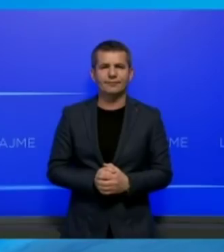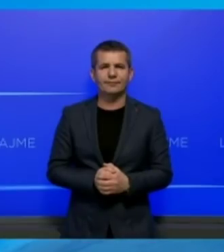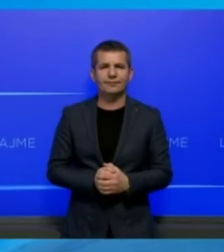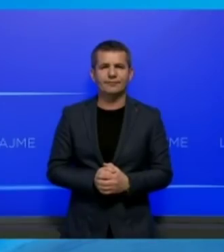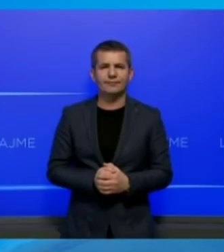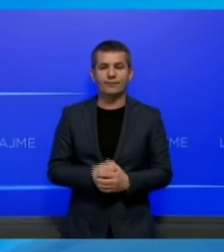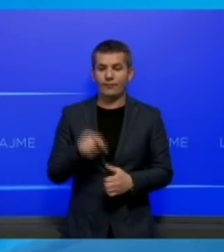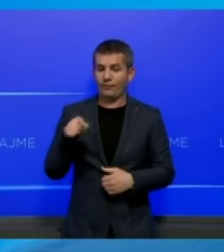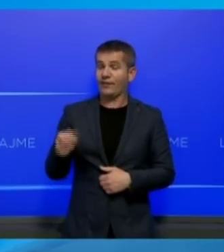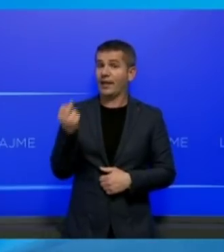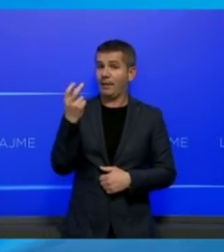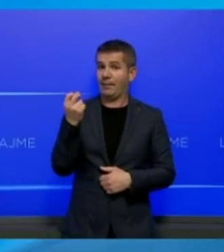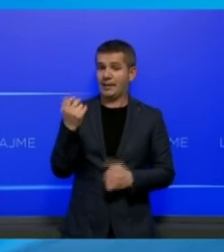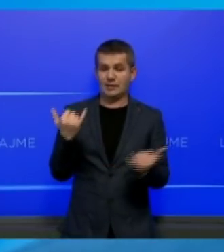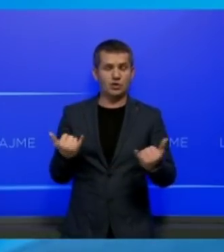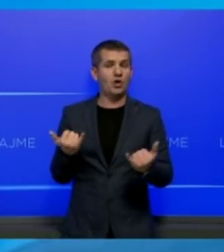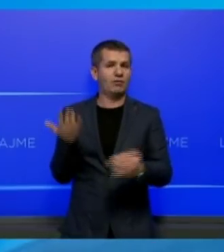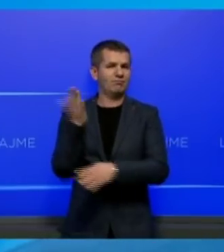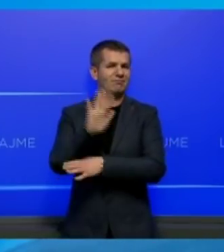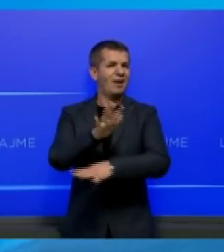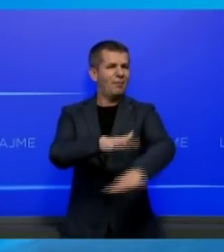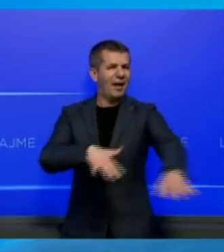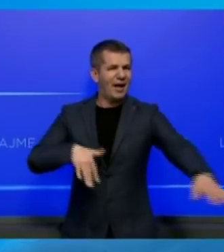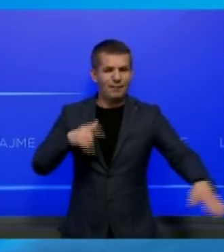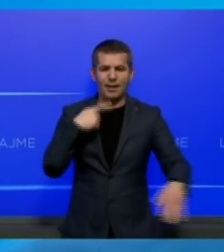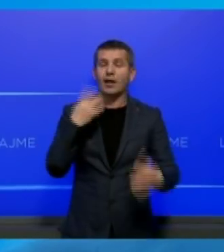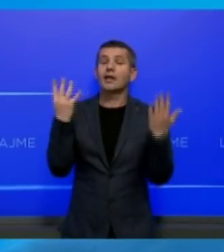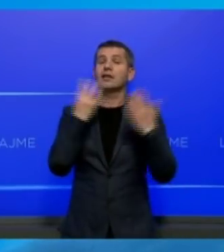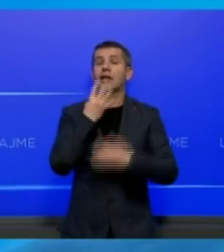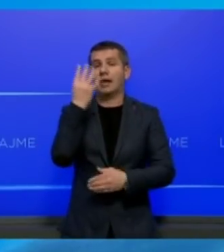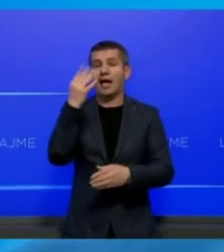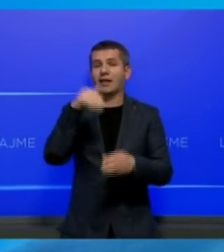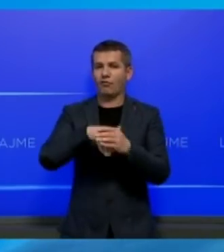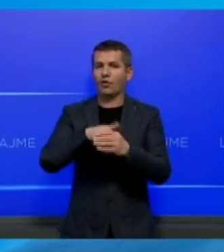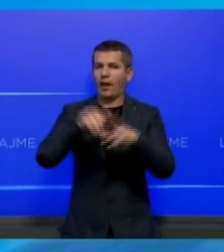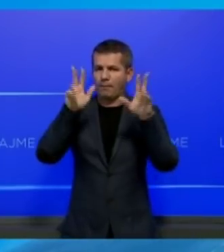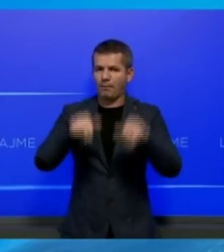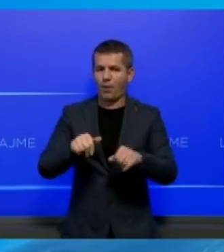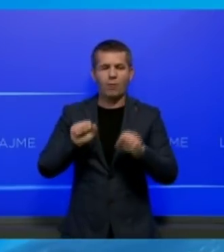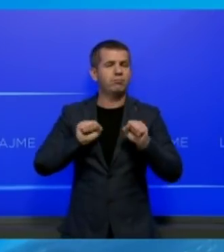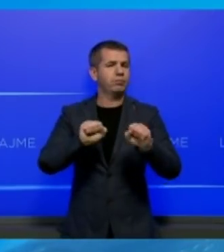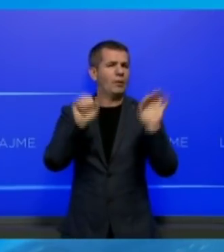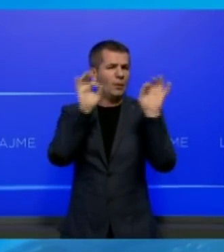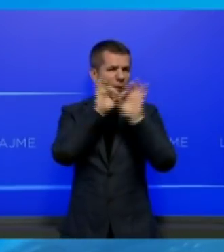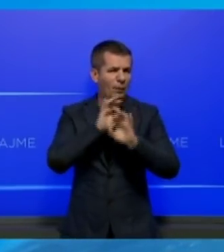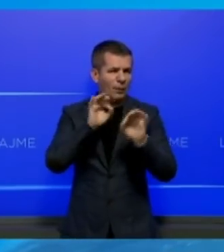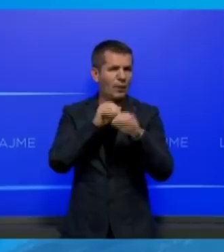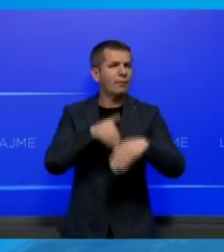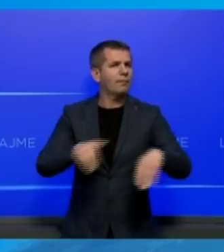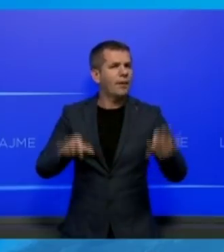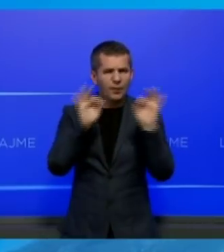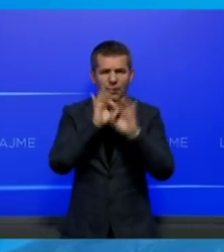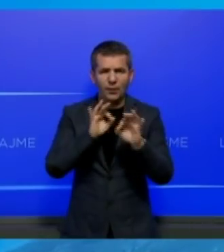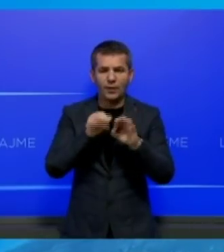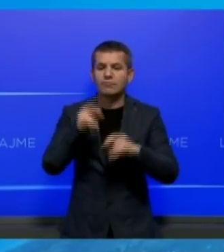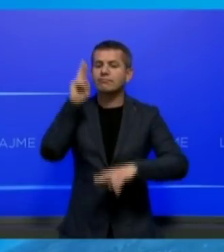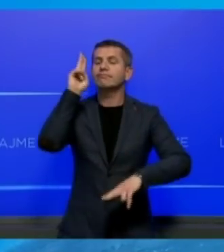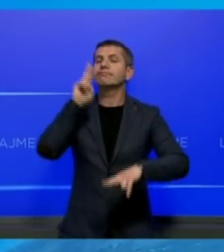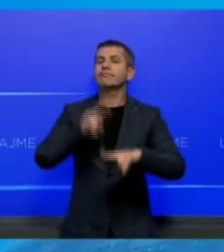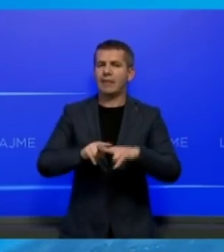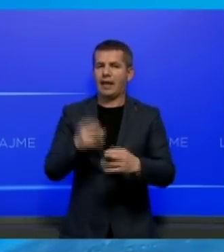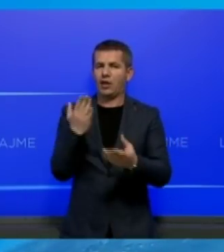Në Prishtinë, deputetët e Kuvendit Kosovës me 94 vota pro, asnjë kundër dhe asnjë abstenim, kanë miratuar rezolutë që